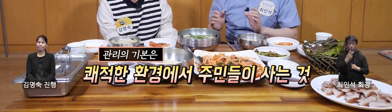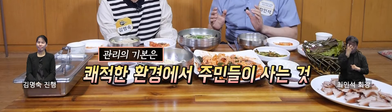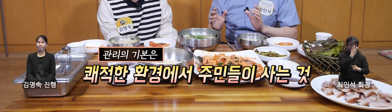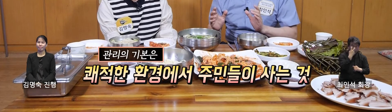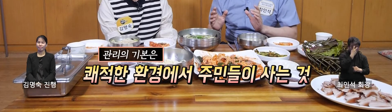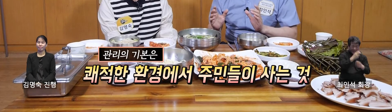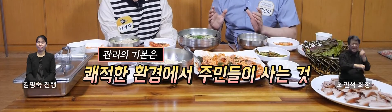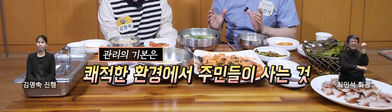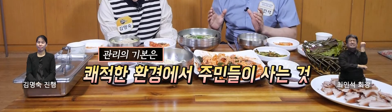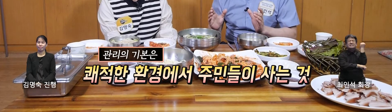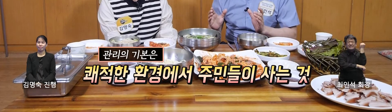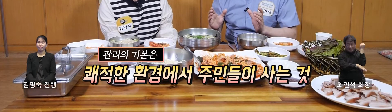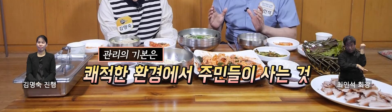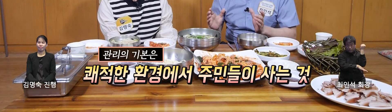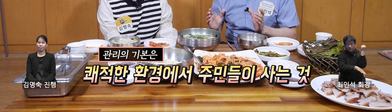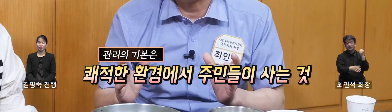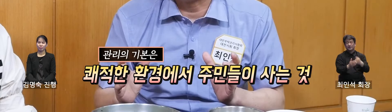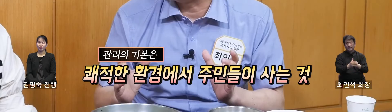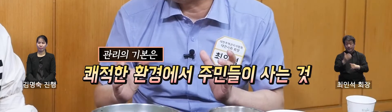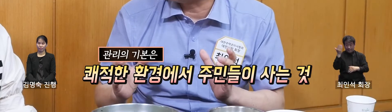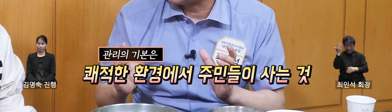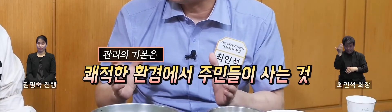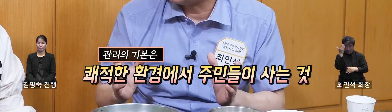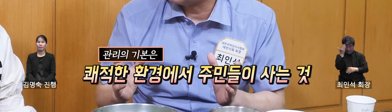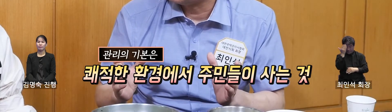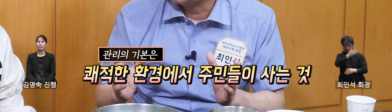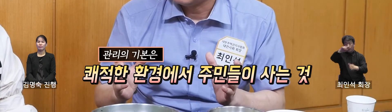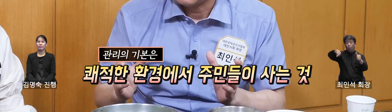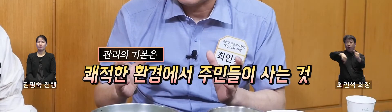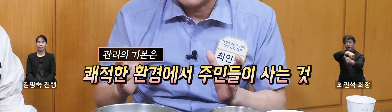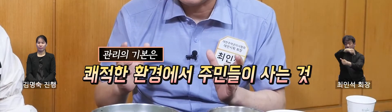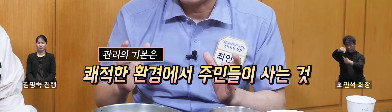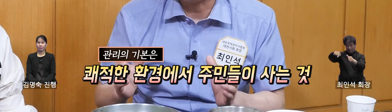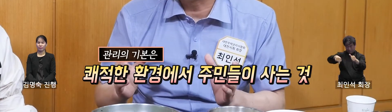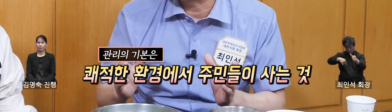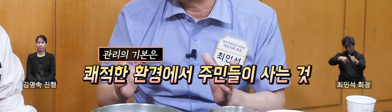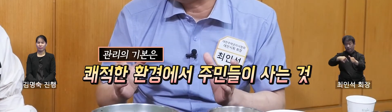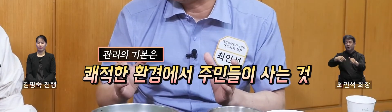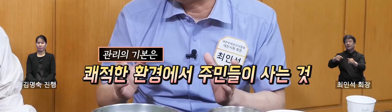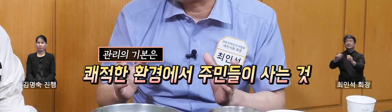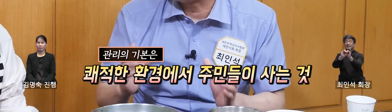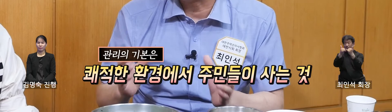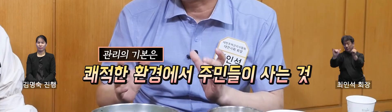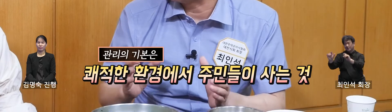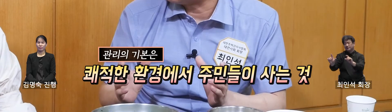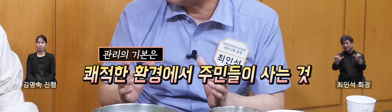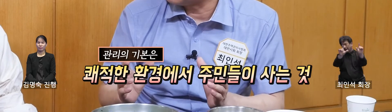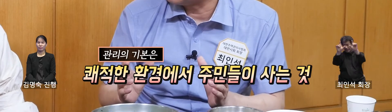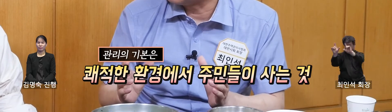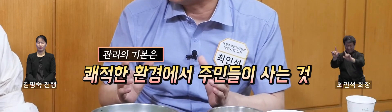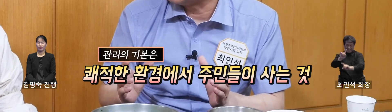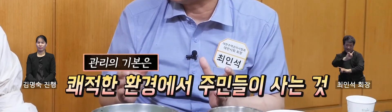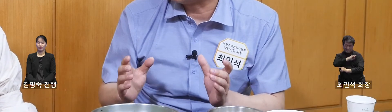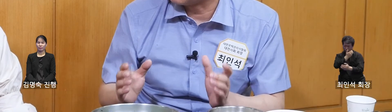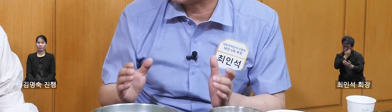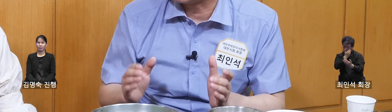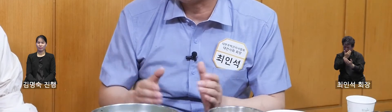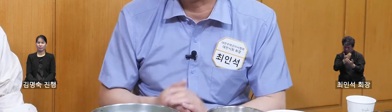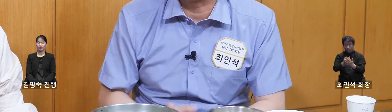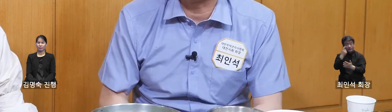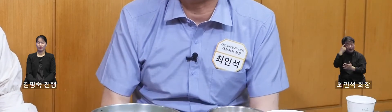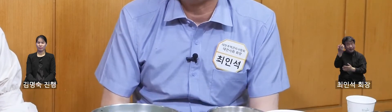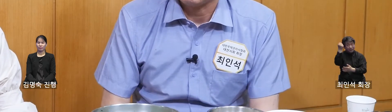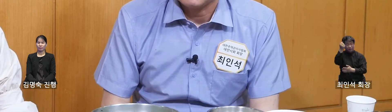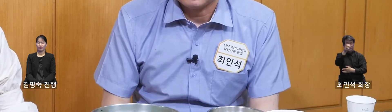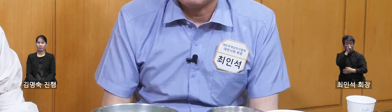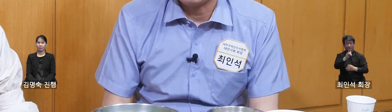기본은 쾌적한 환경에서 주민들이 사는 게 가장 기본적으로 우리 관리소장들이 추구해야 되는 일이라고 저는 생각을